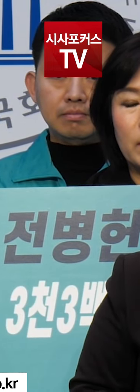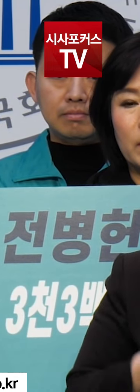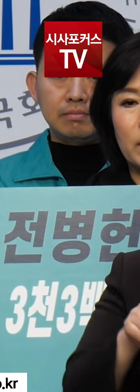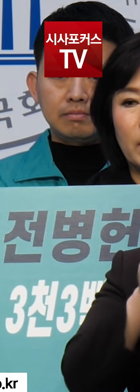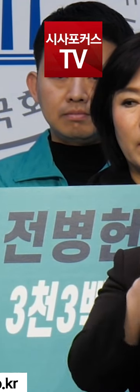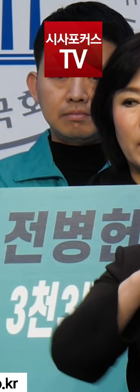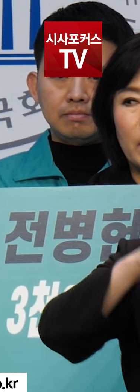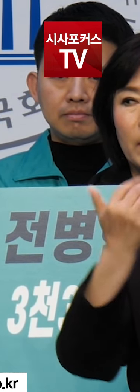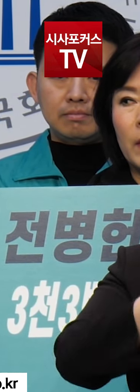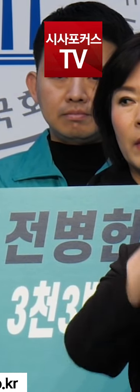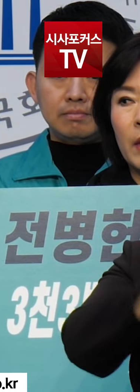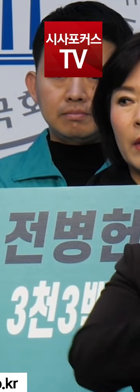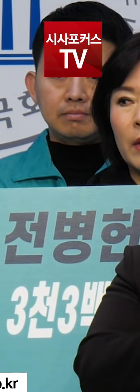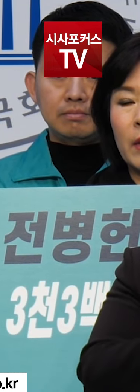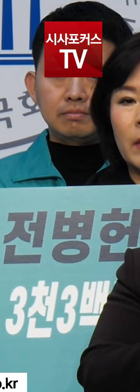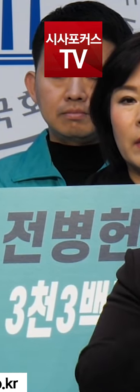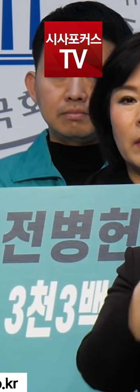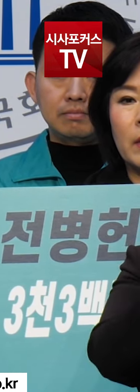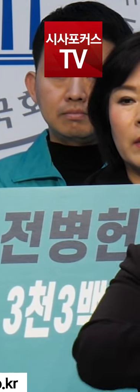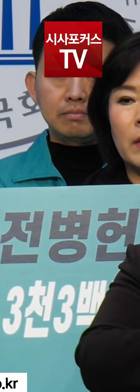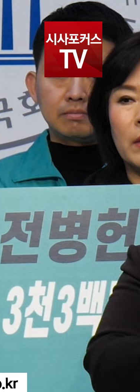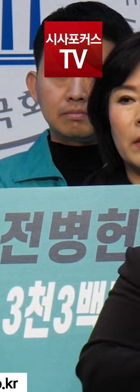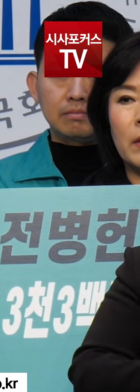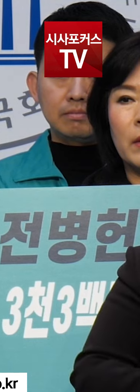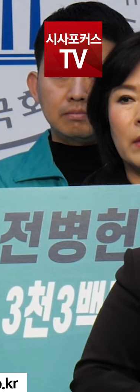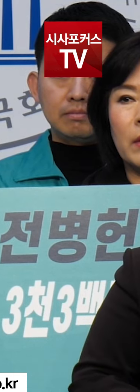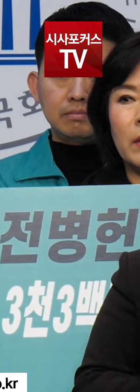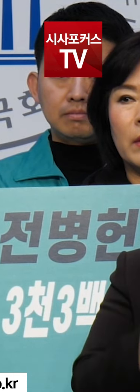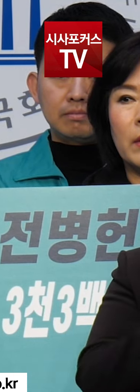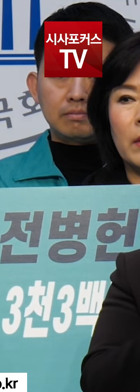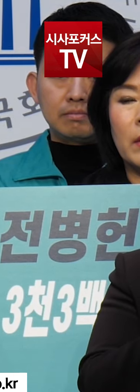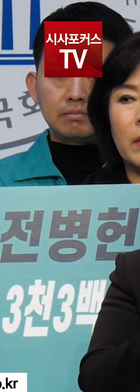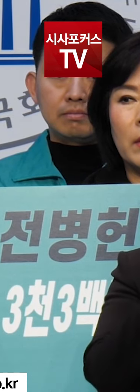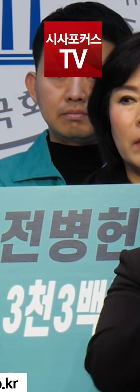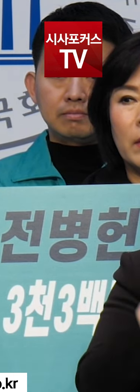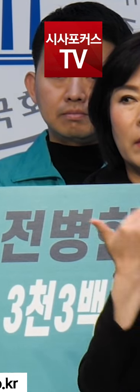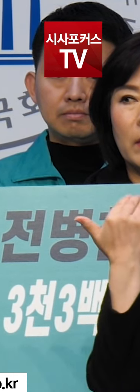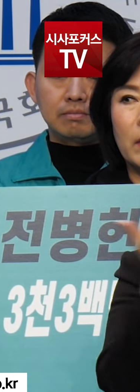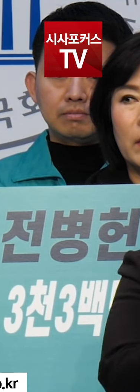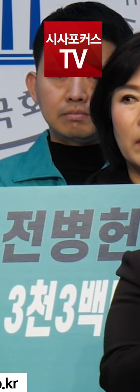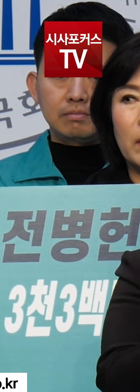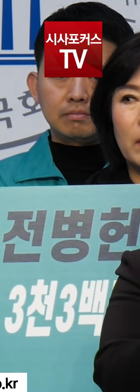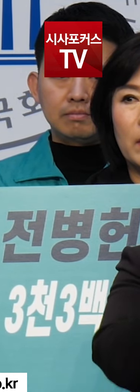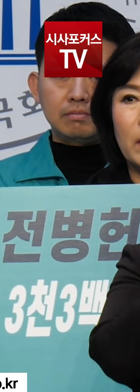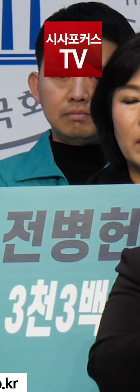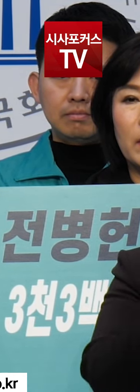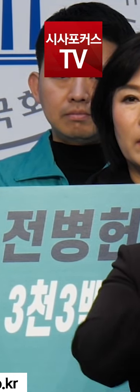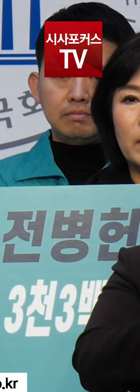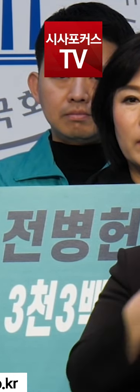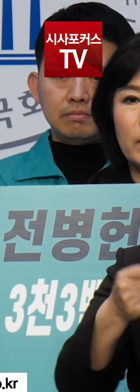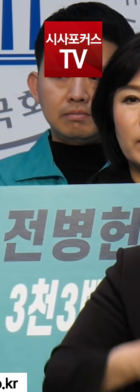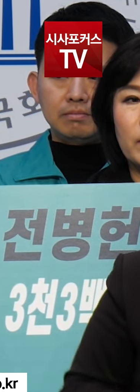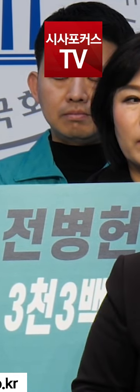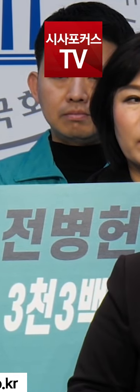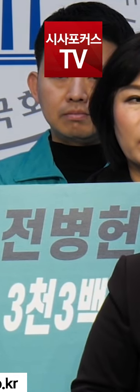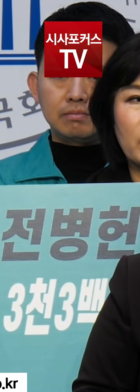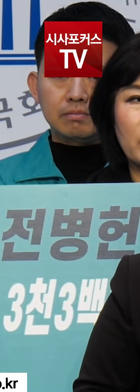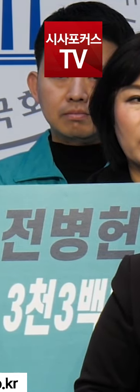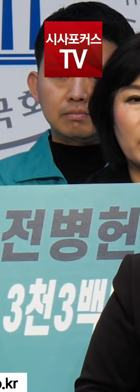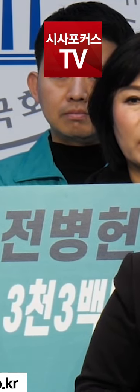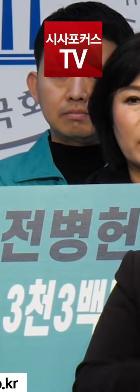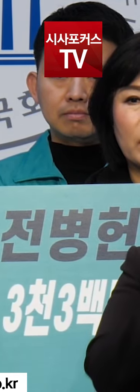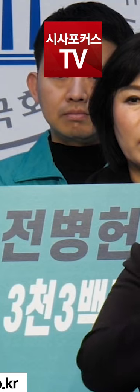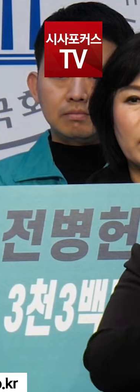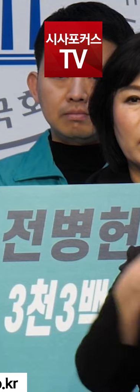22대 총선은 윤석열 검찰 독재 정권을 심판하는 중대한 선거입니다. 윤석열 정권